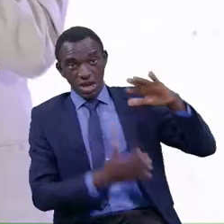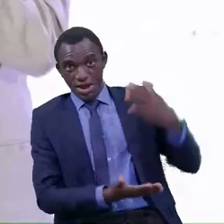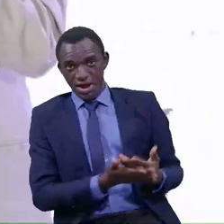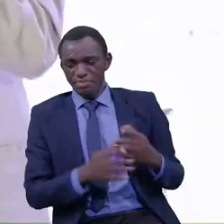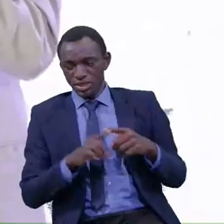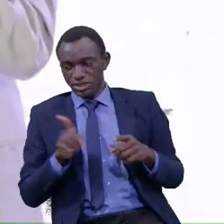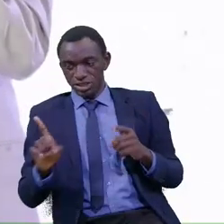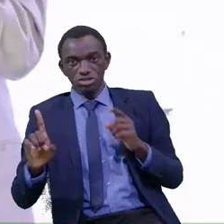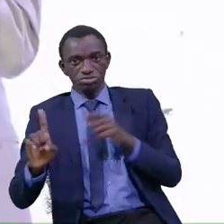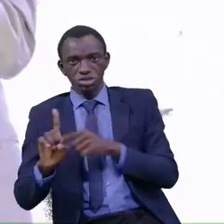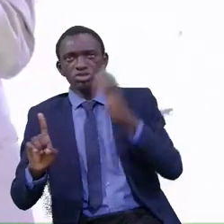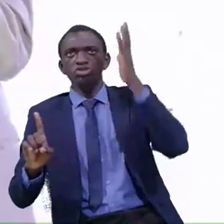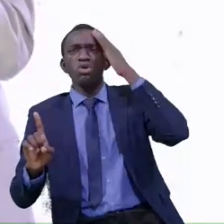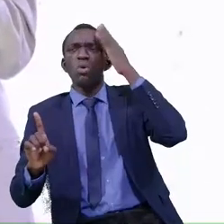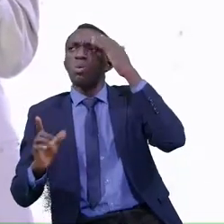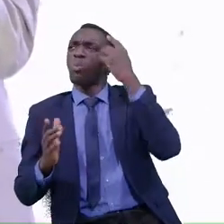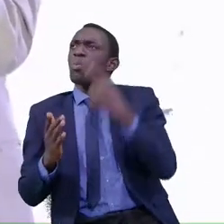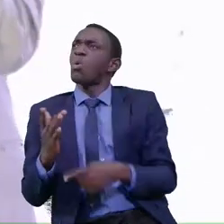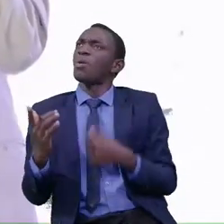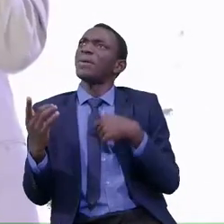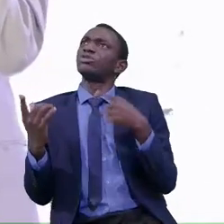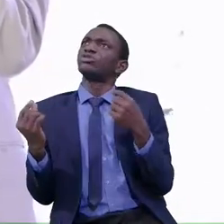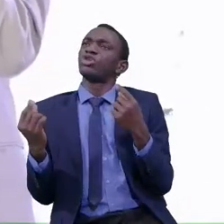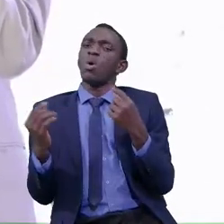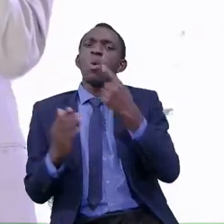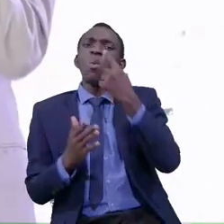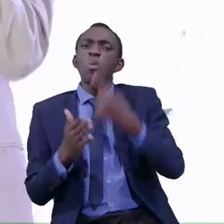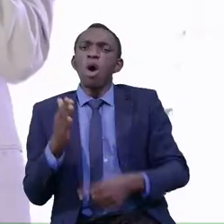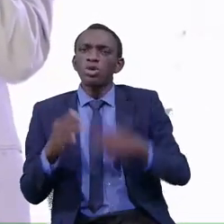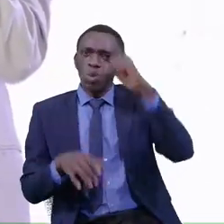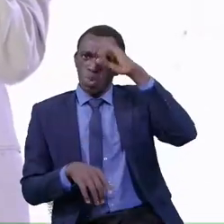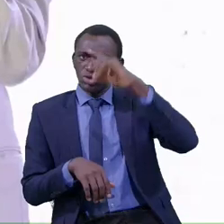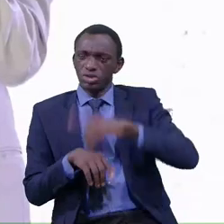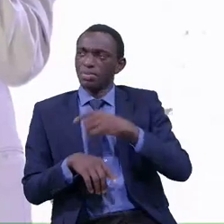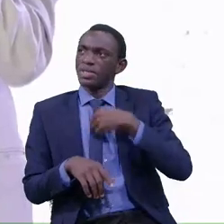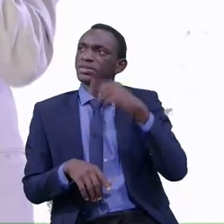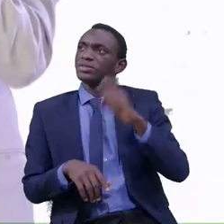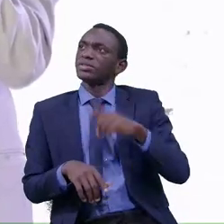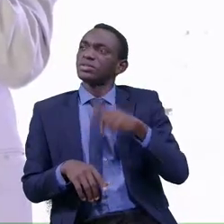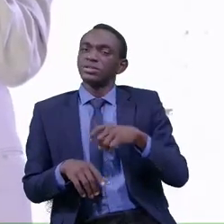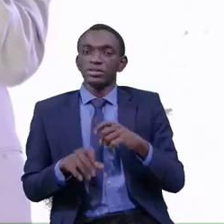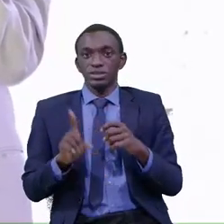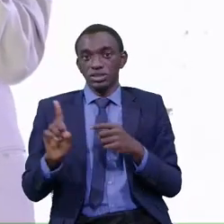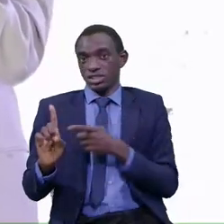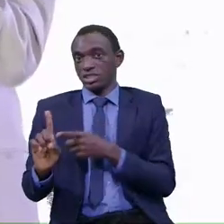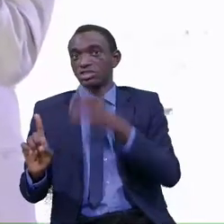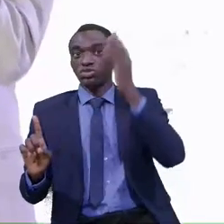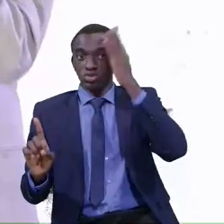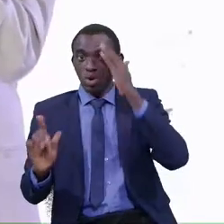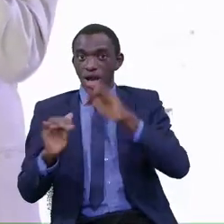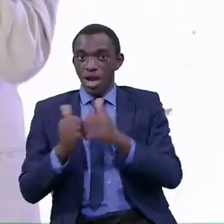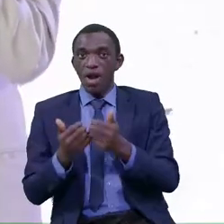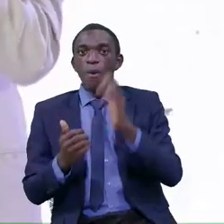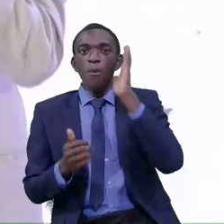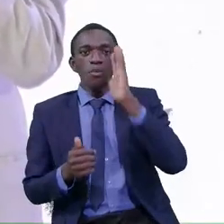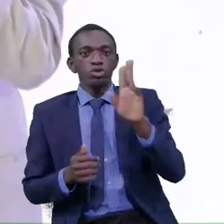Qu'est-ce qu'il allait faire? Quelle sagesse? Quelle chose pratique allait-il appliquer? Il savait. Comment il allait